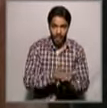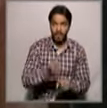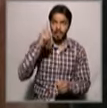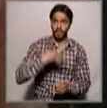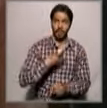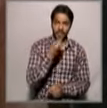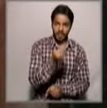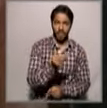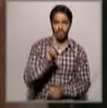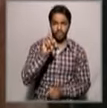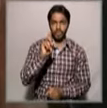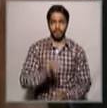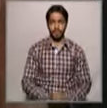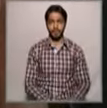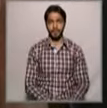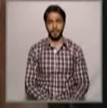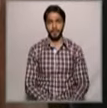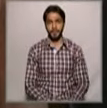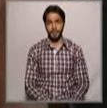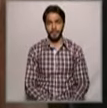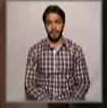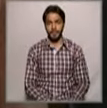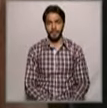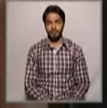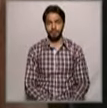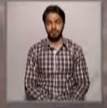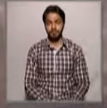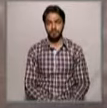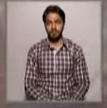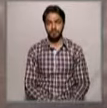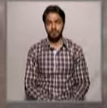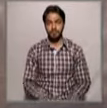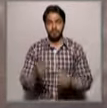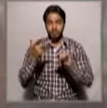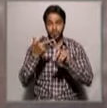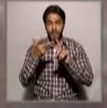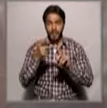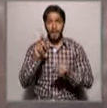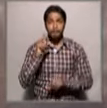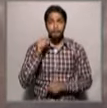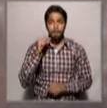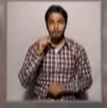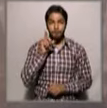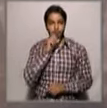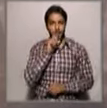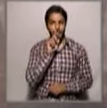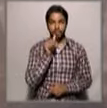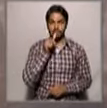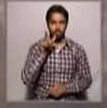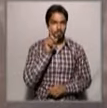الله، وأن يعقبها فيها خير إن شاء الله. طب مسألة عدم رؤيتها في المنام حتى الآن، هل في طبيعة يعني إنما